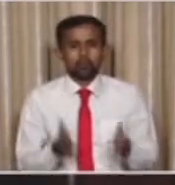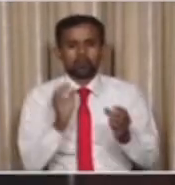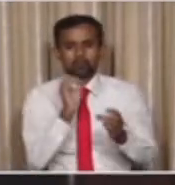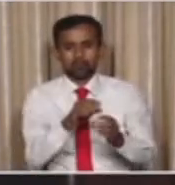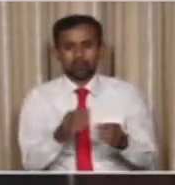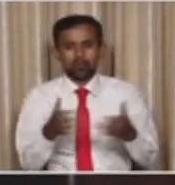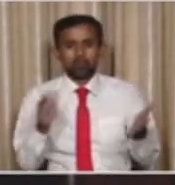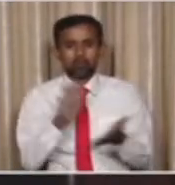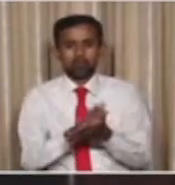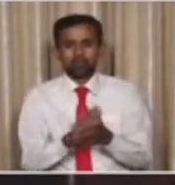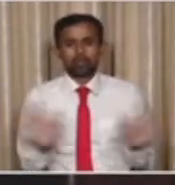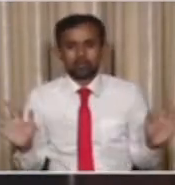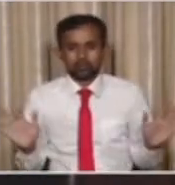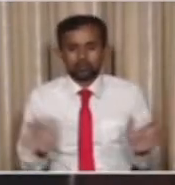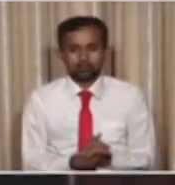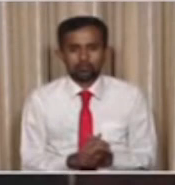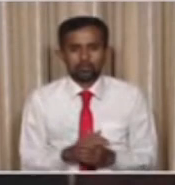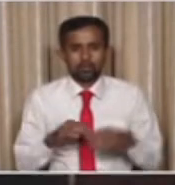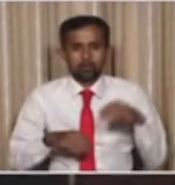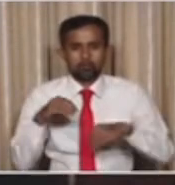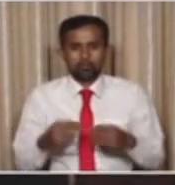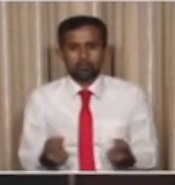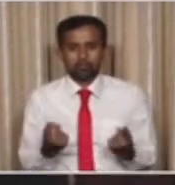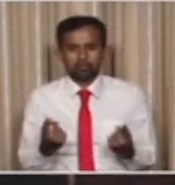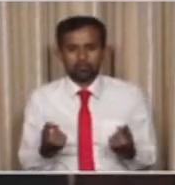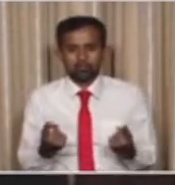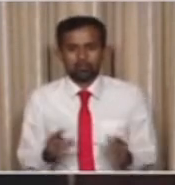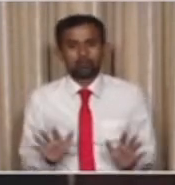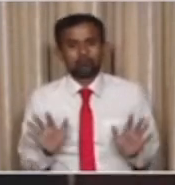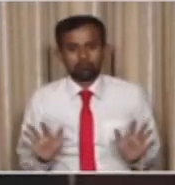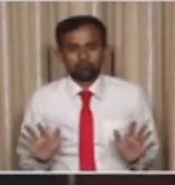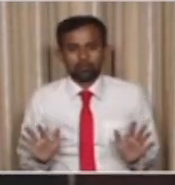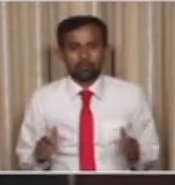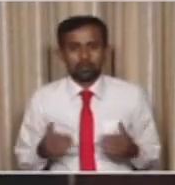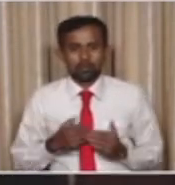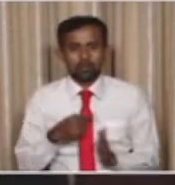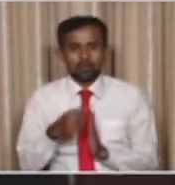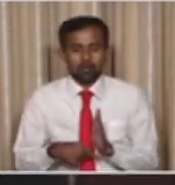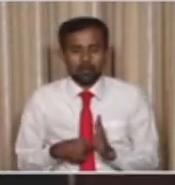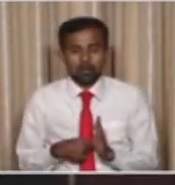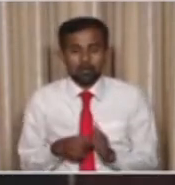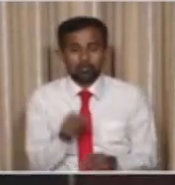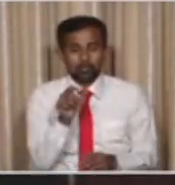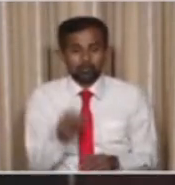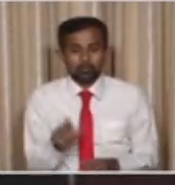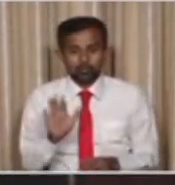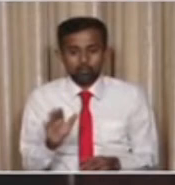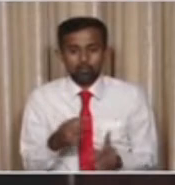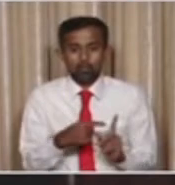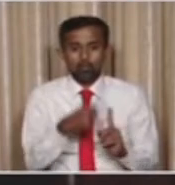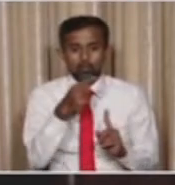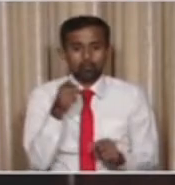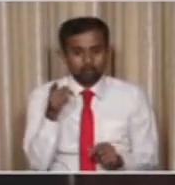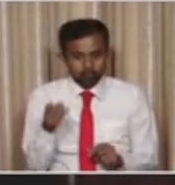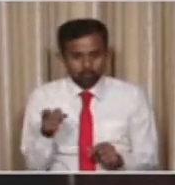ඒක විවෘත කරනවා, එච්චරයි. ඒක දේශපාලනික අවශ්‍යතාවය වෙනුවෙන් කරනවා විනා අපේ රටේ රටවැසියාගේ සංවර්ධනය